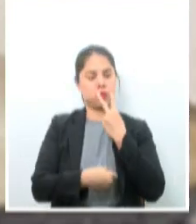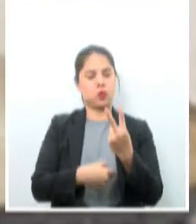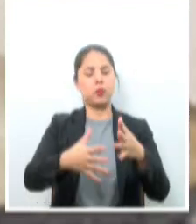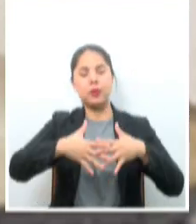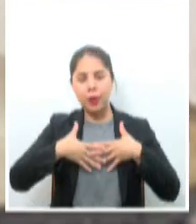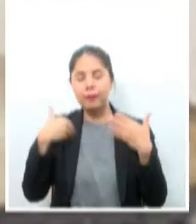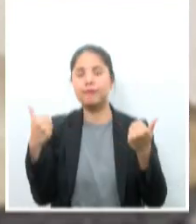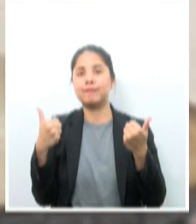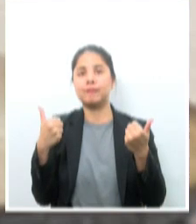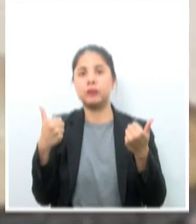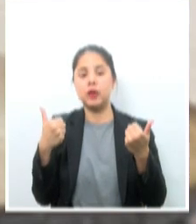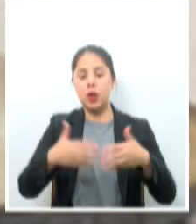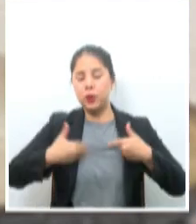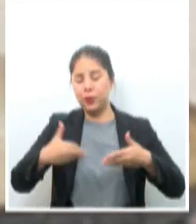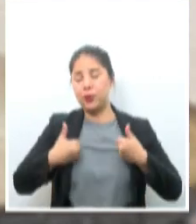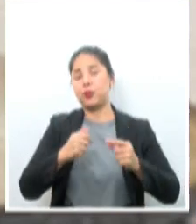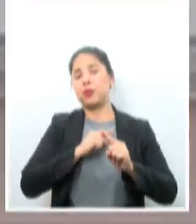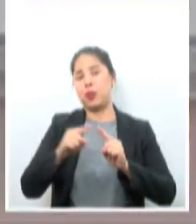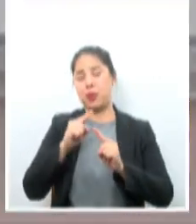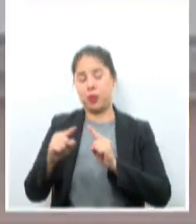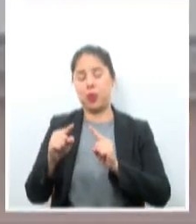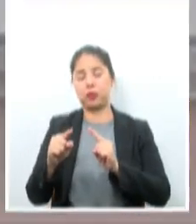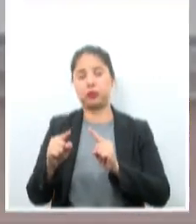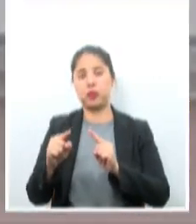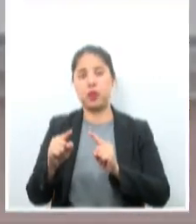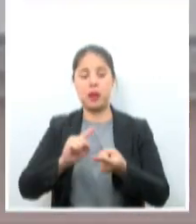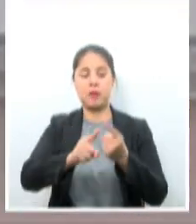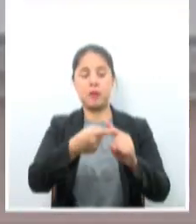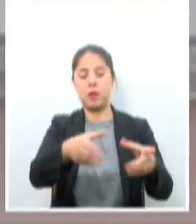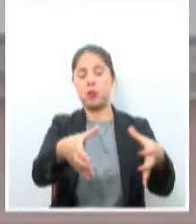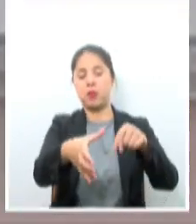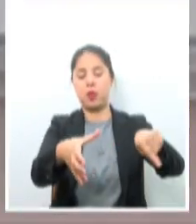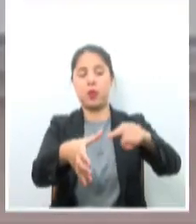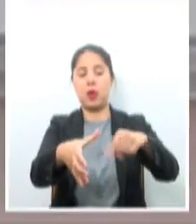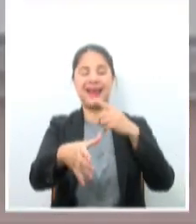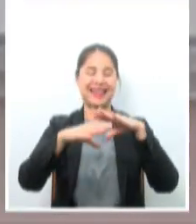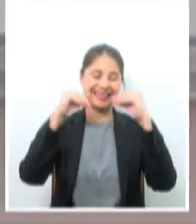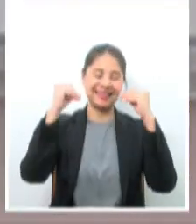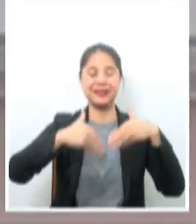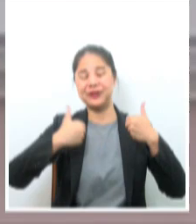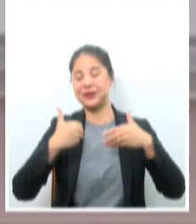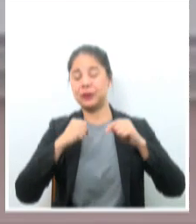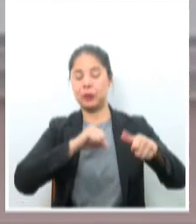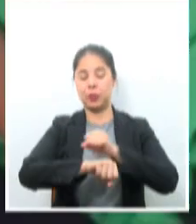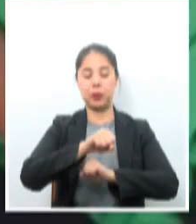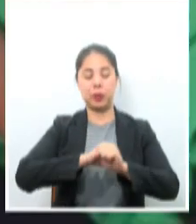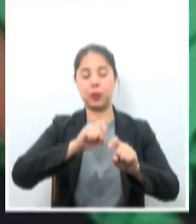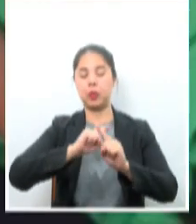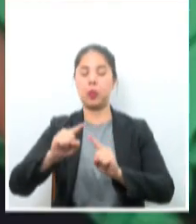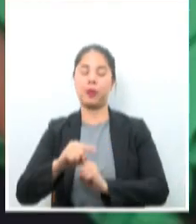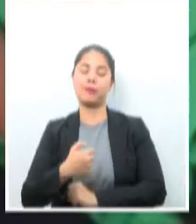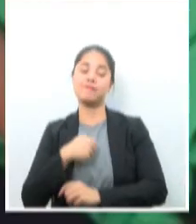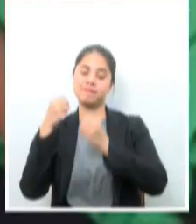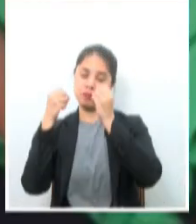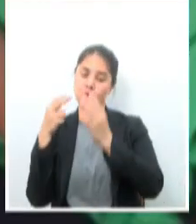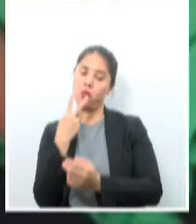การเล่นมีความสนุกสนานจากการได้อยู่กับเพื่อนๆจากการฝึกปฏิบัตินะครับก็เป็นความสุ